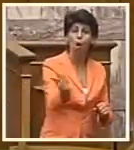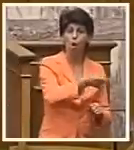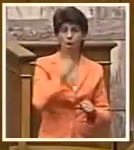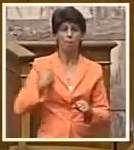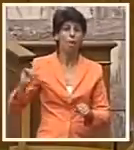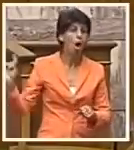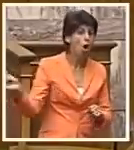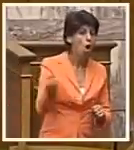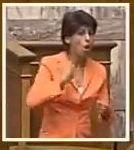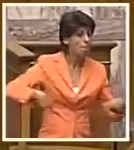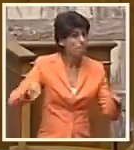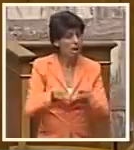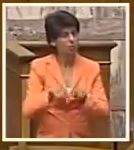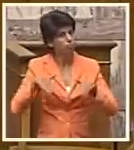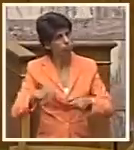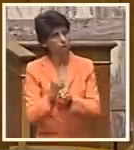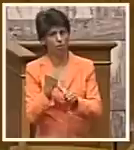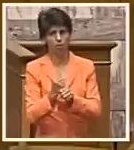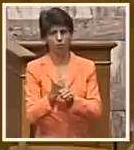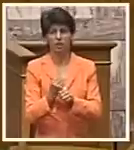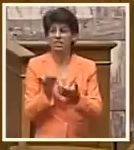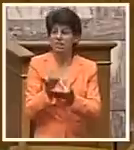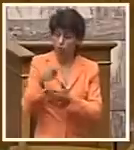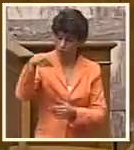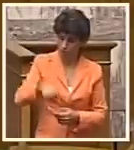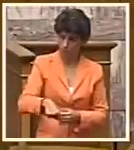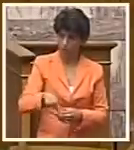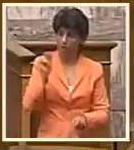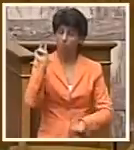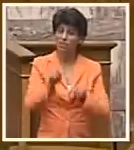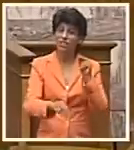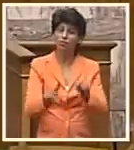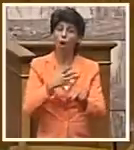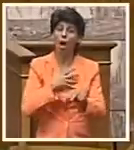όλοι μαζί να την υπηρετήσουμε. Ζητώ σήμερα